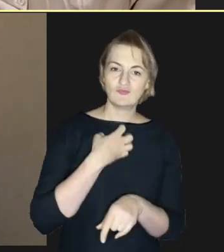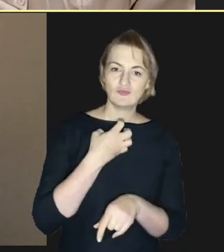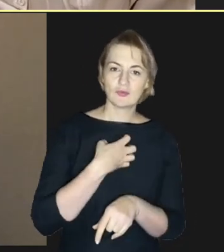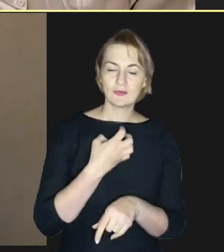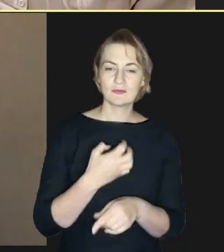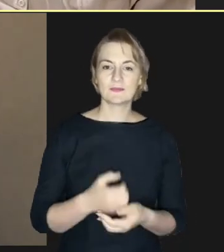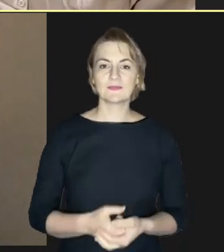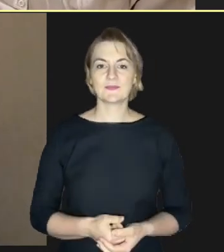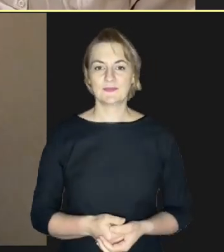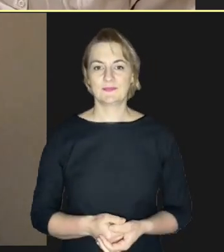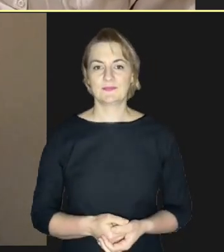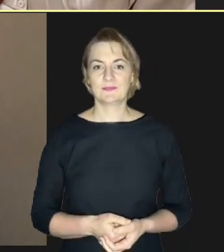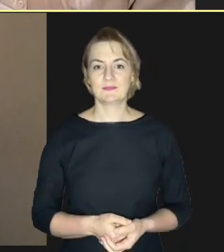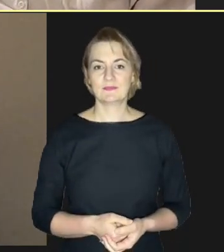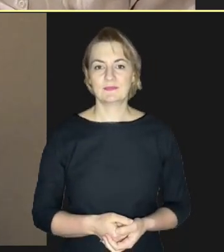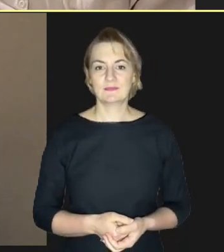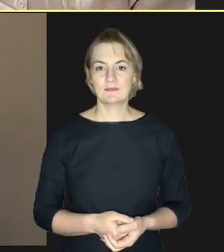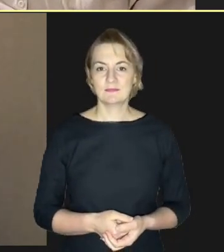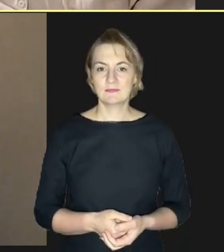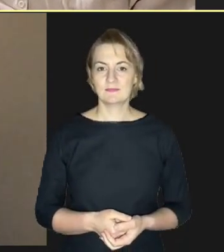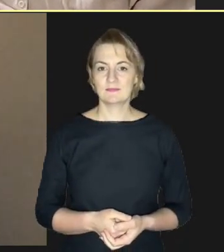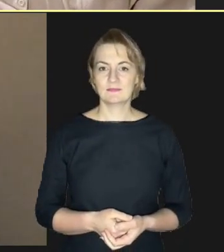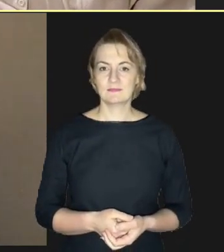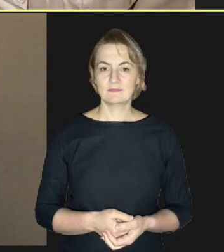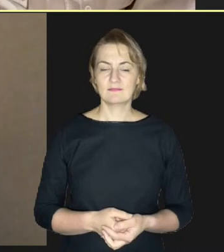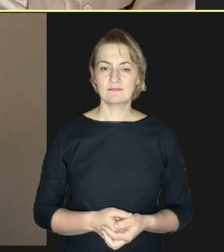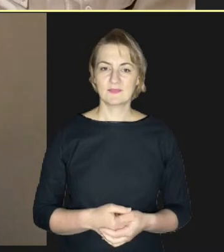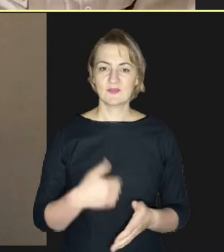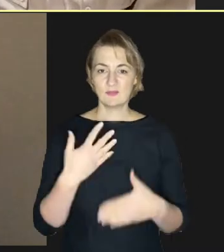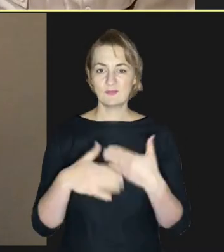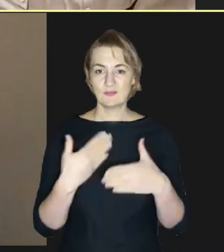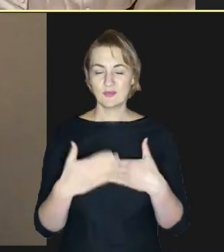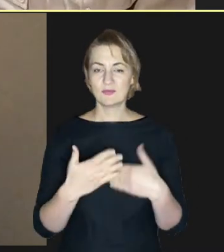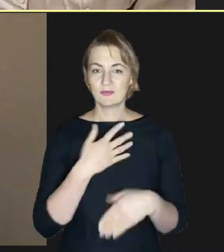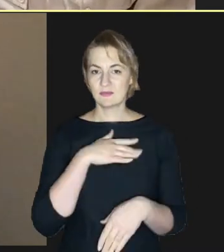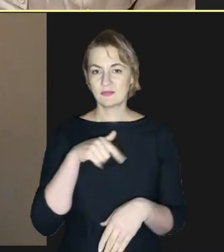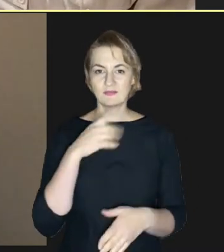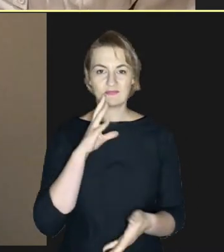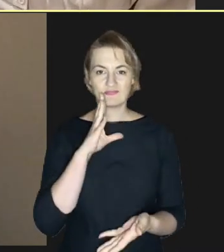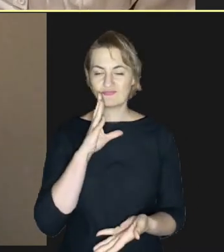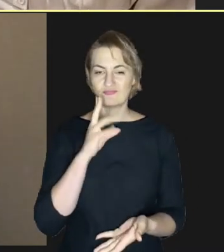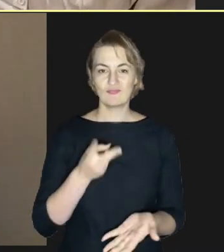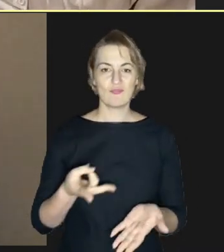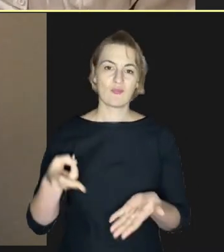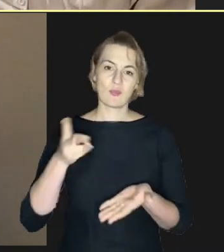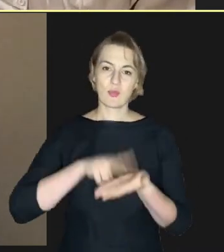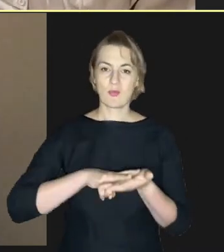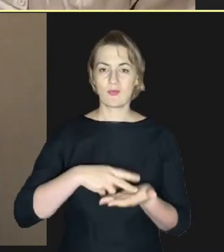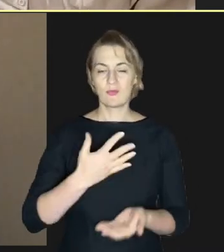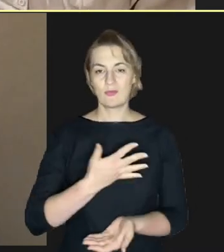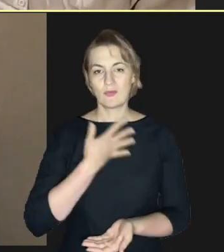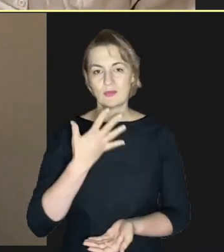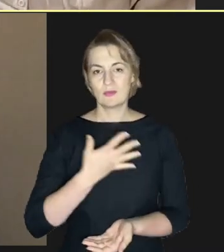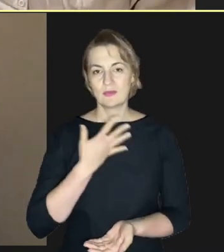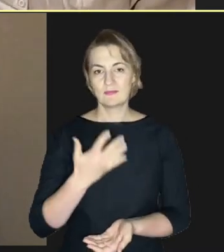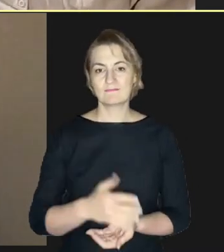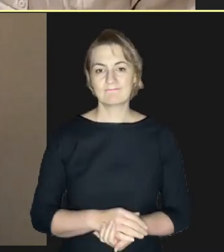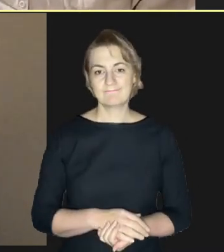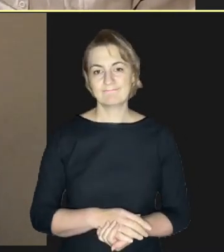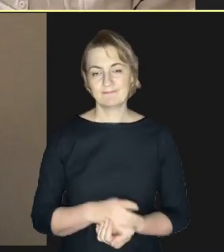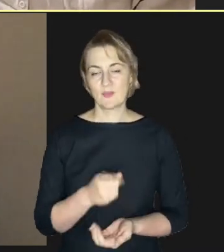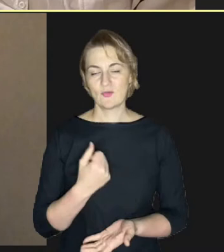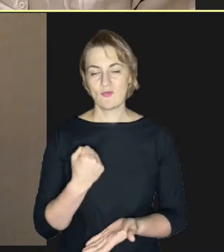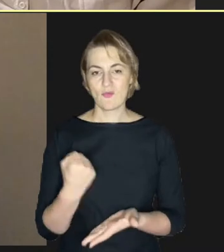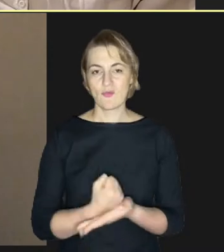rodzaj zaprzeczenia i oddzielenia, które się nam odbije w dwójnasób niestety i to jest konieczne. W